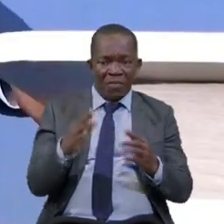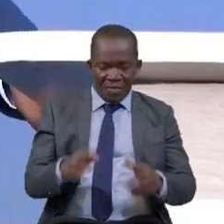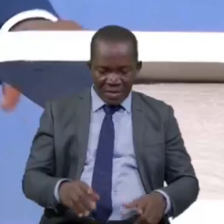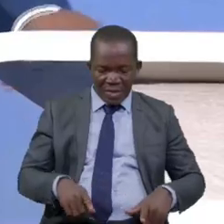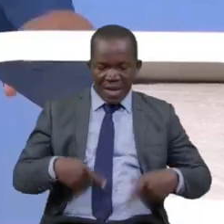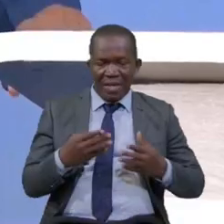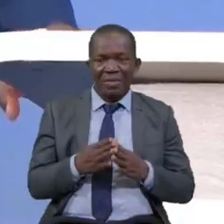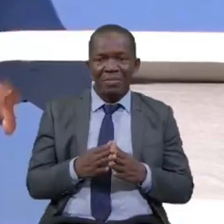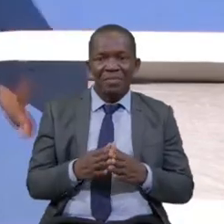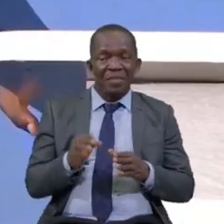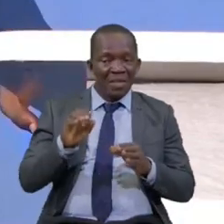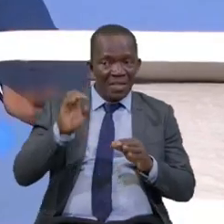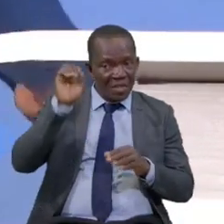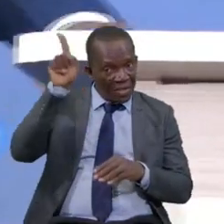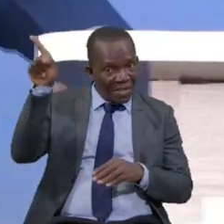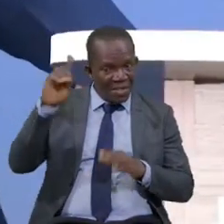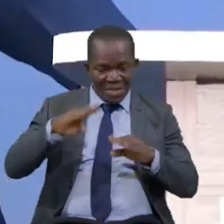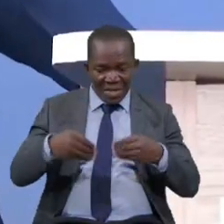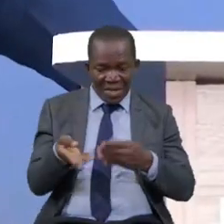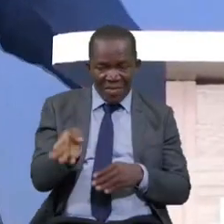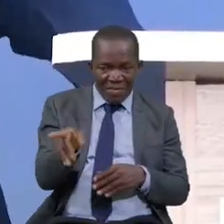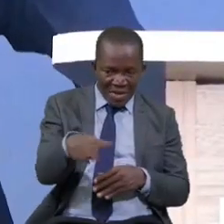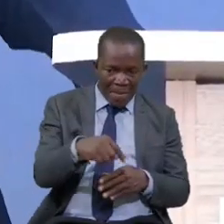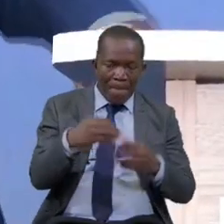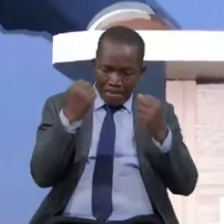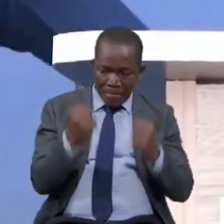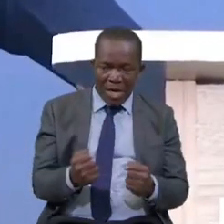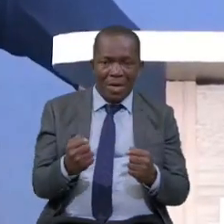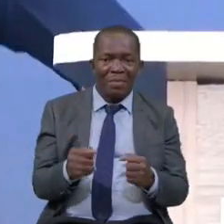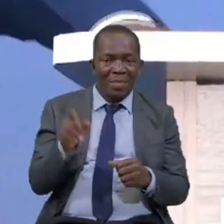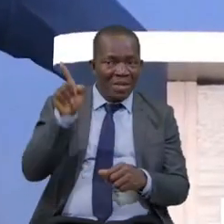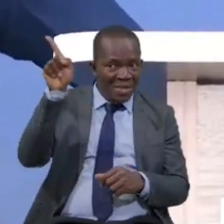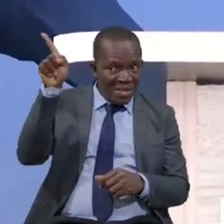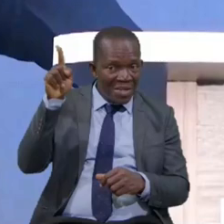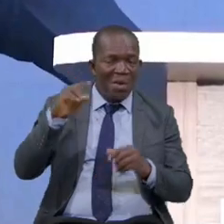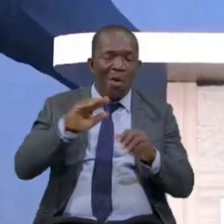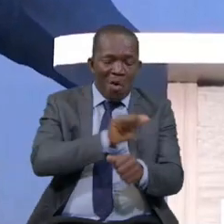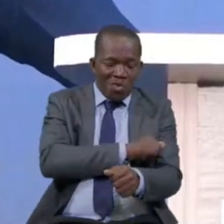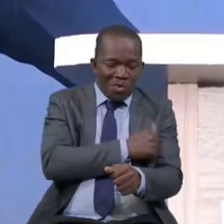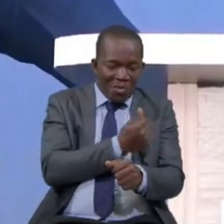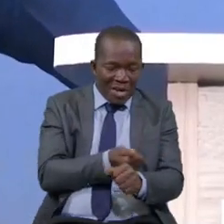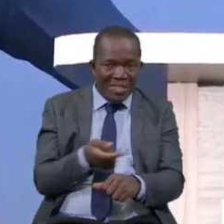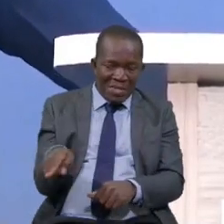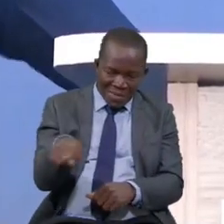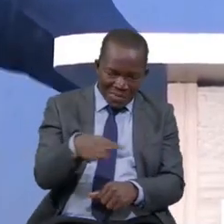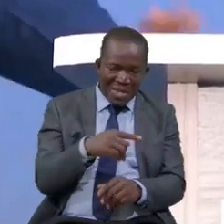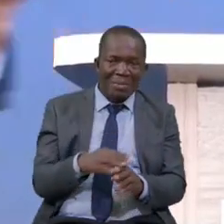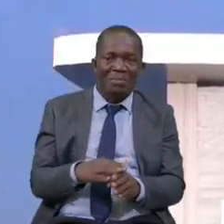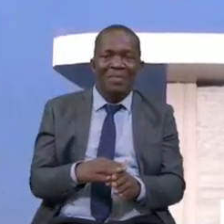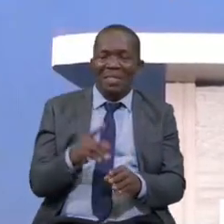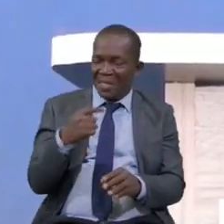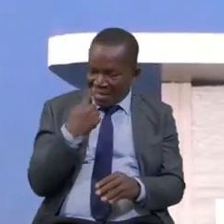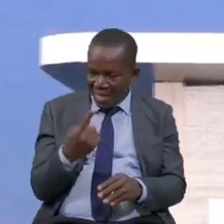autorité, cette autorisation. Il les a autorisés. Il a dit, je vous ai démontré ça. J'ai vécu devant vous.